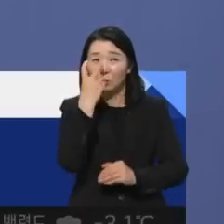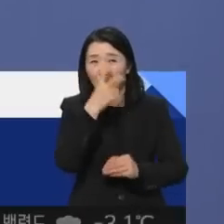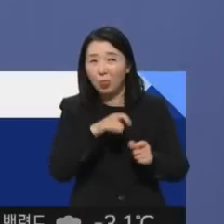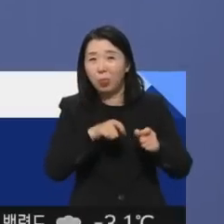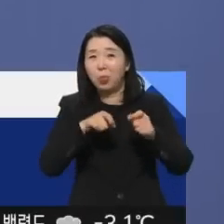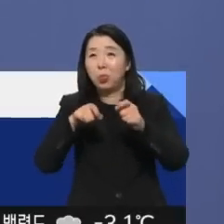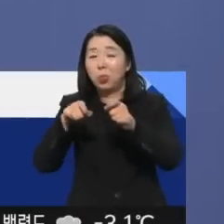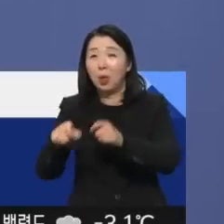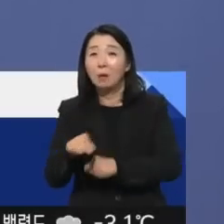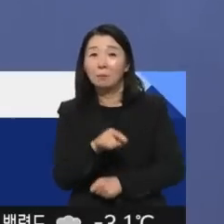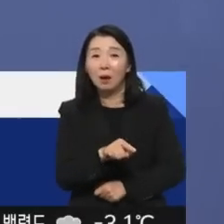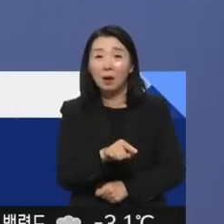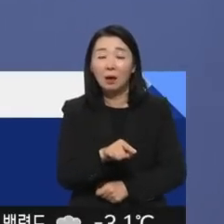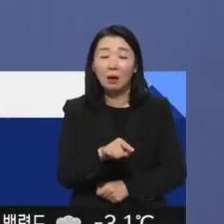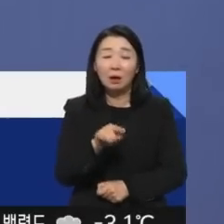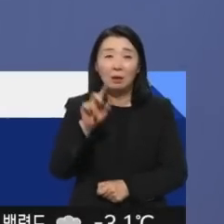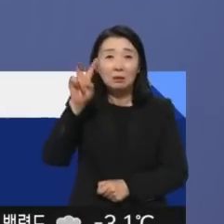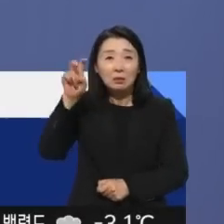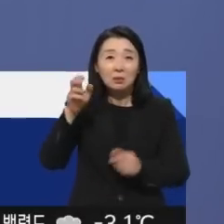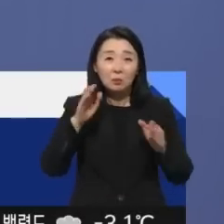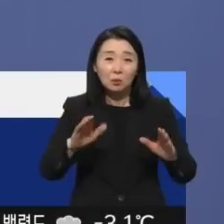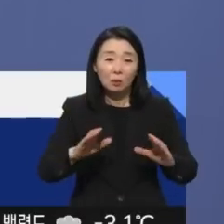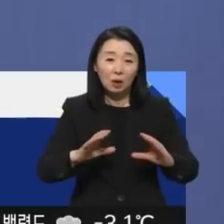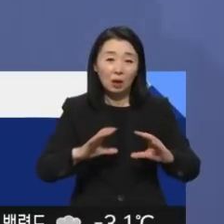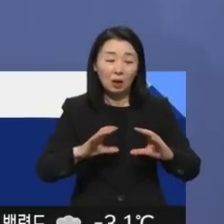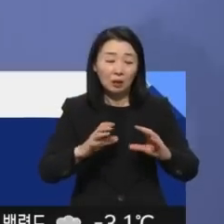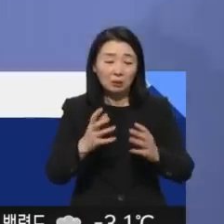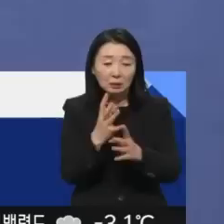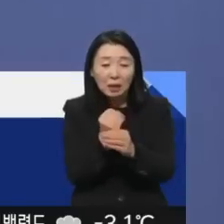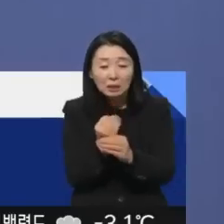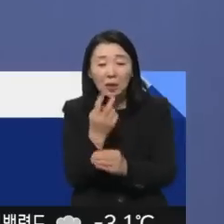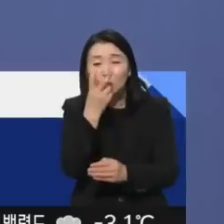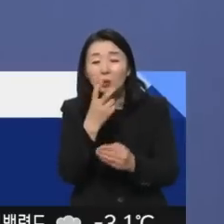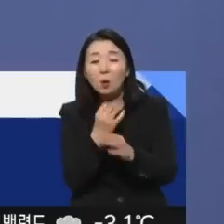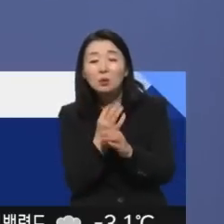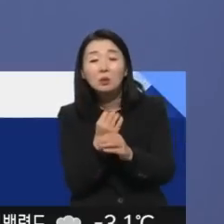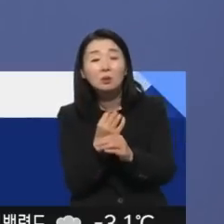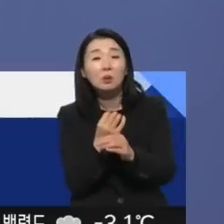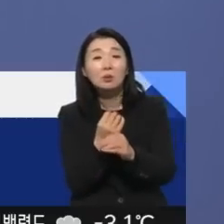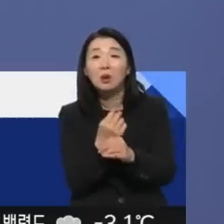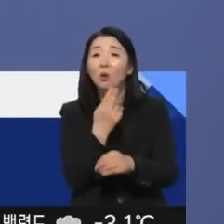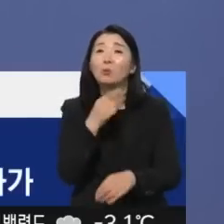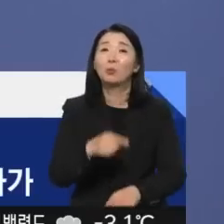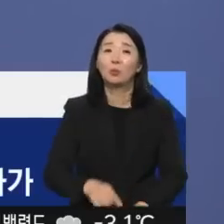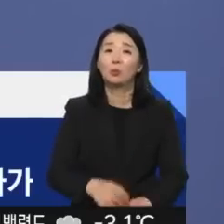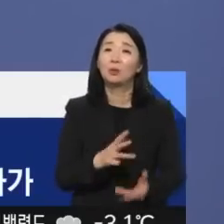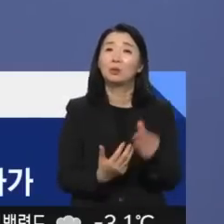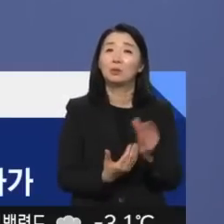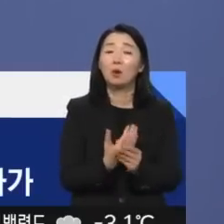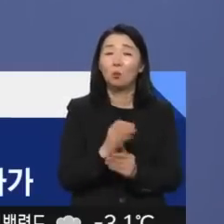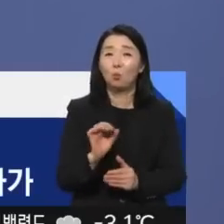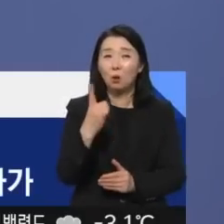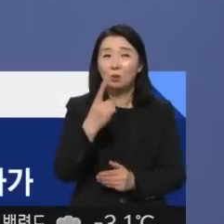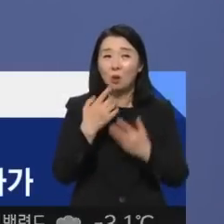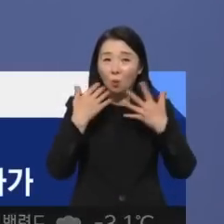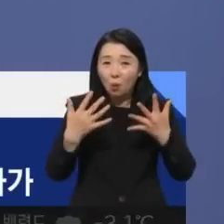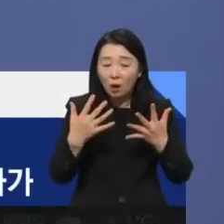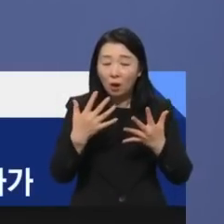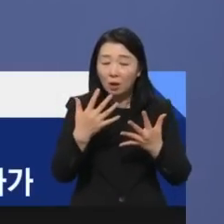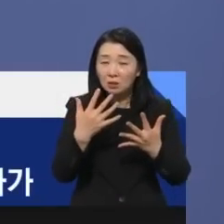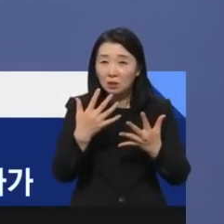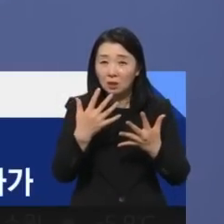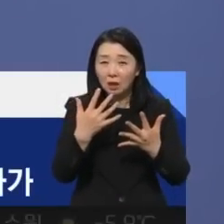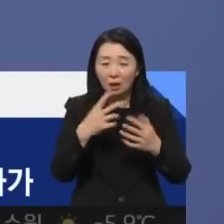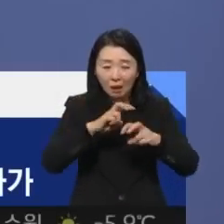지연시키며 20일째 제대로 된 일정 협의조차 나서지 않고 있다. 사고 원인을 명명백백하게 밝혀